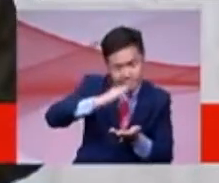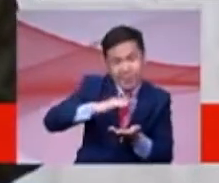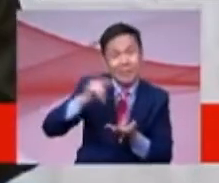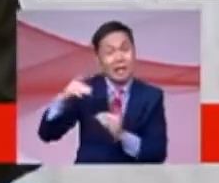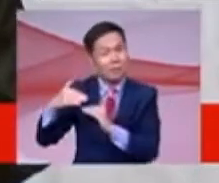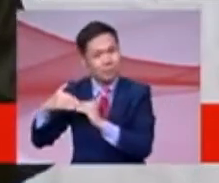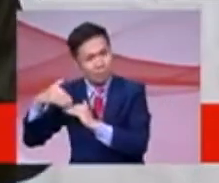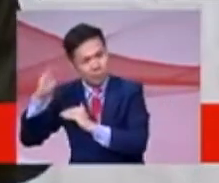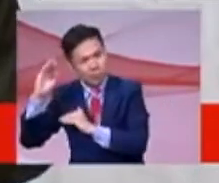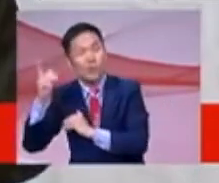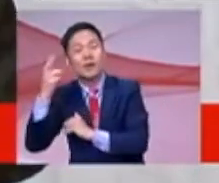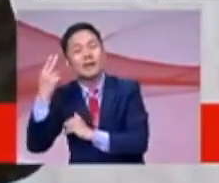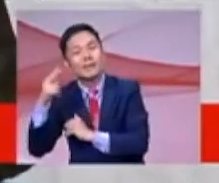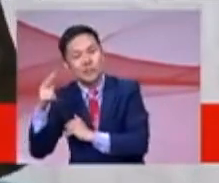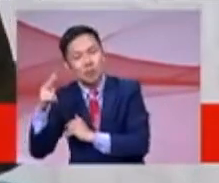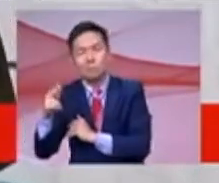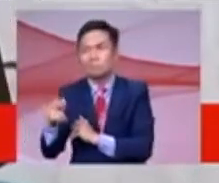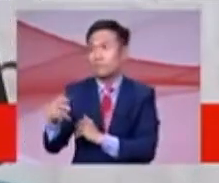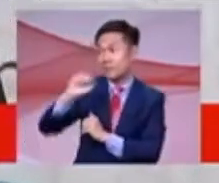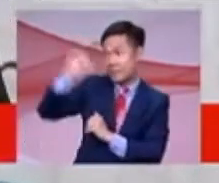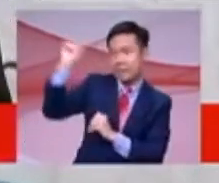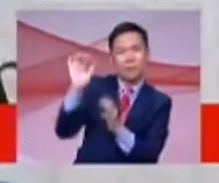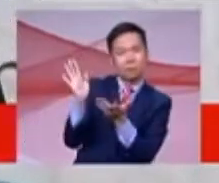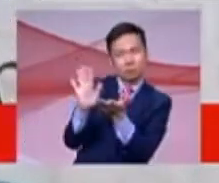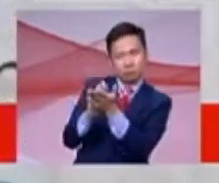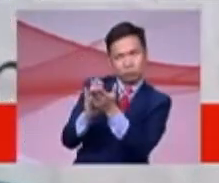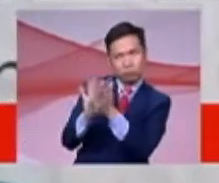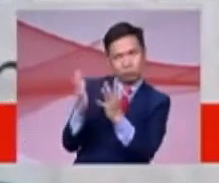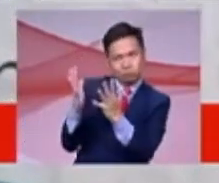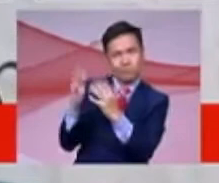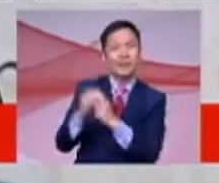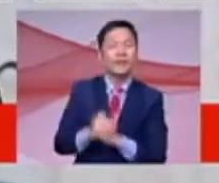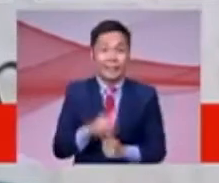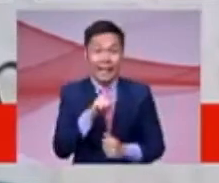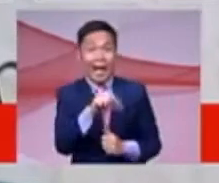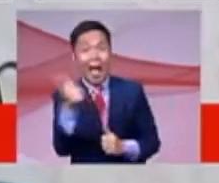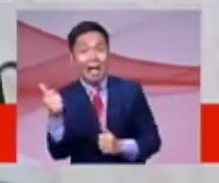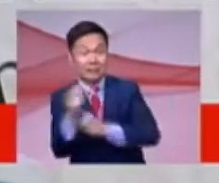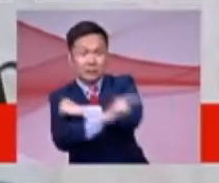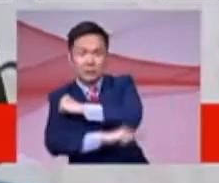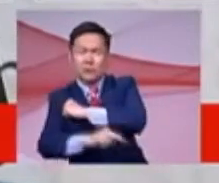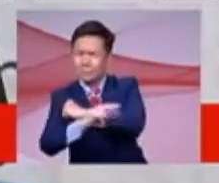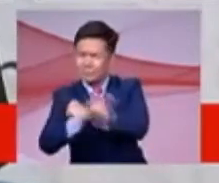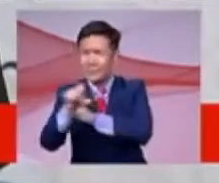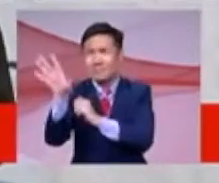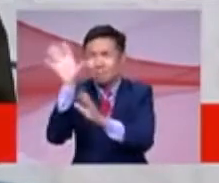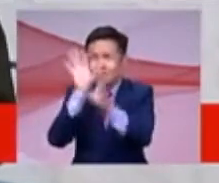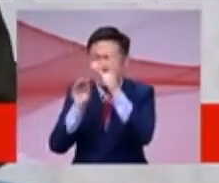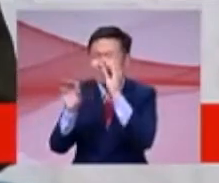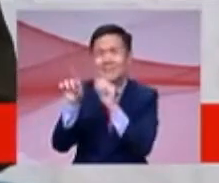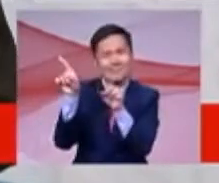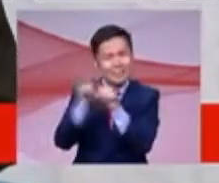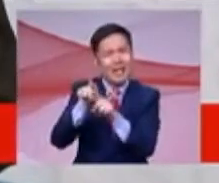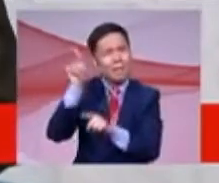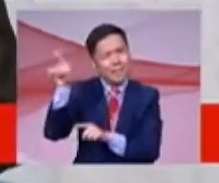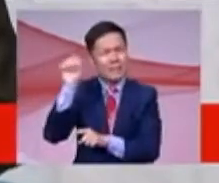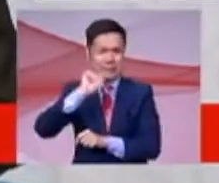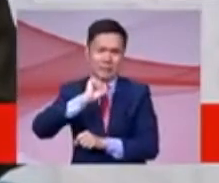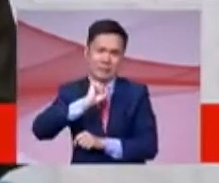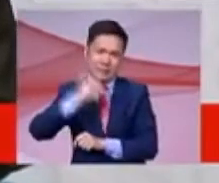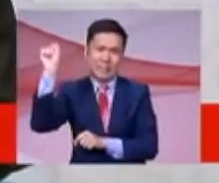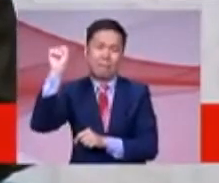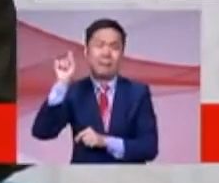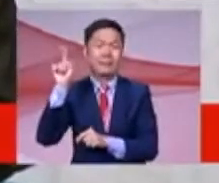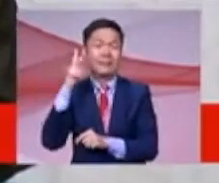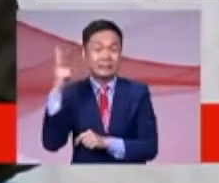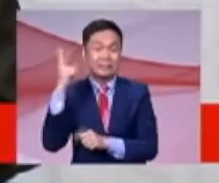hijau. Jadi satu kepujian untuk negeri Sabah dan negeri-negeri lain sepatutnya belajar daripada tindakan